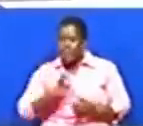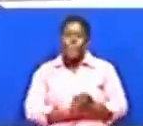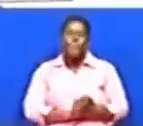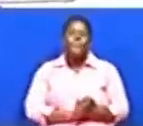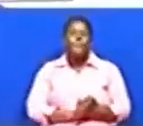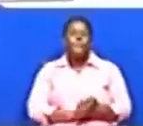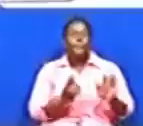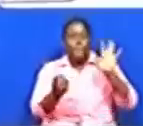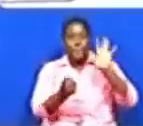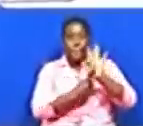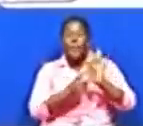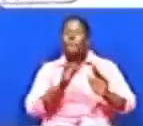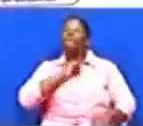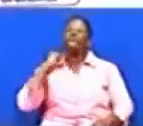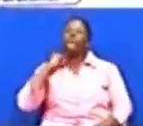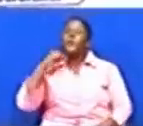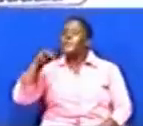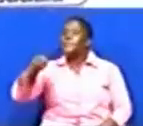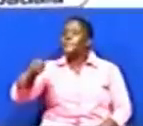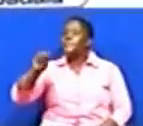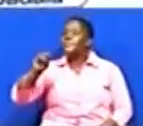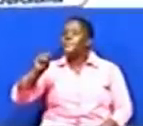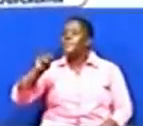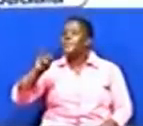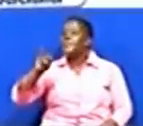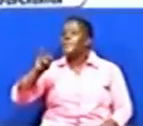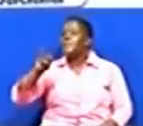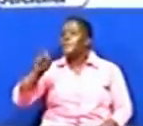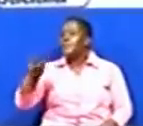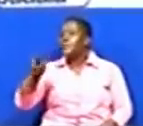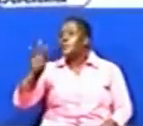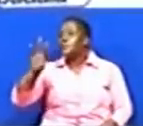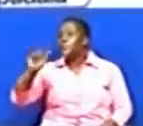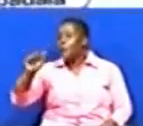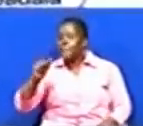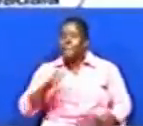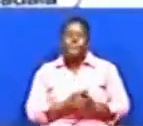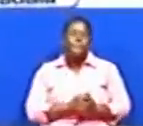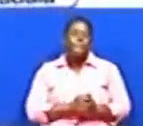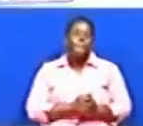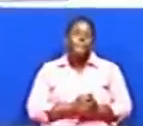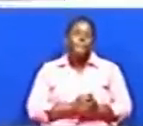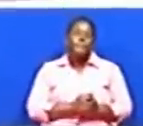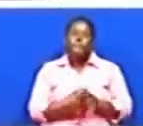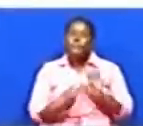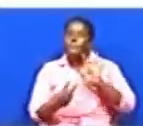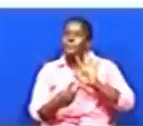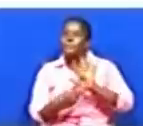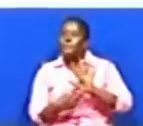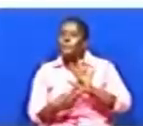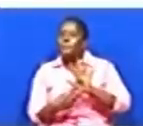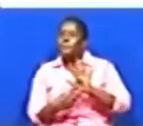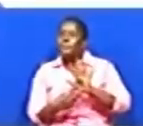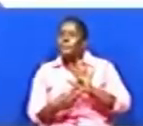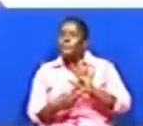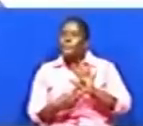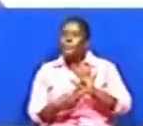Freeman, ndugu mchungaji Msigwa Simoni Peter,